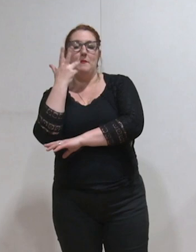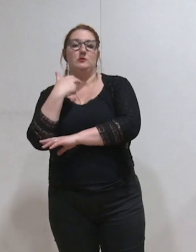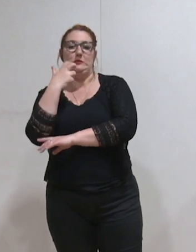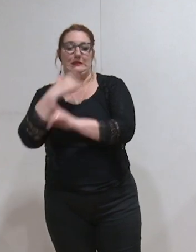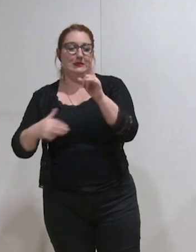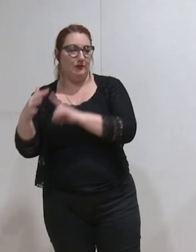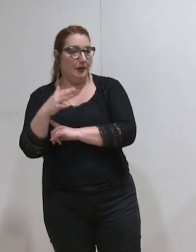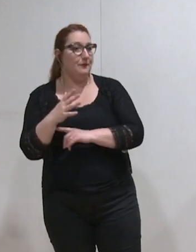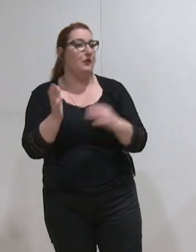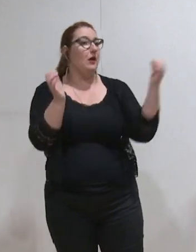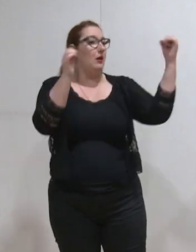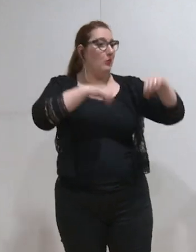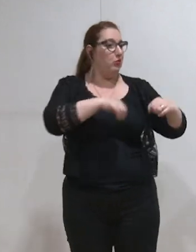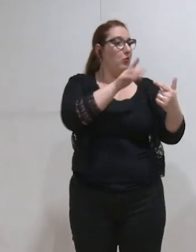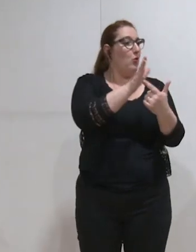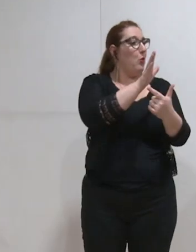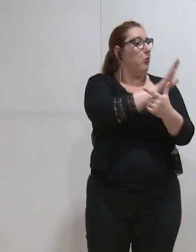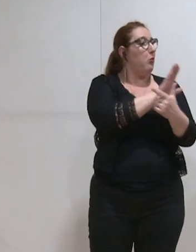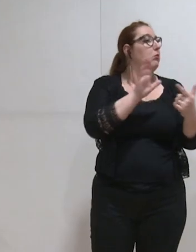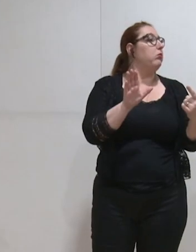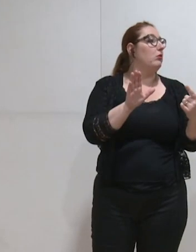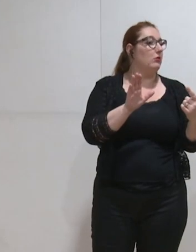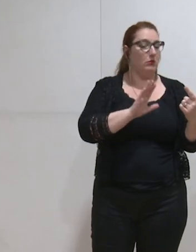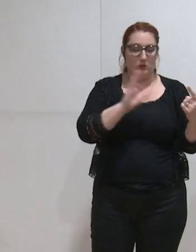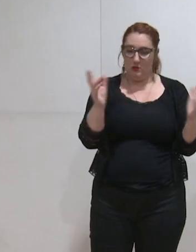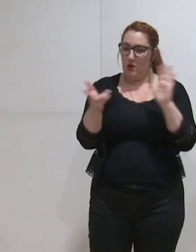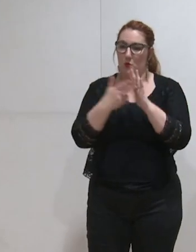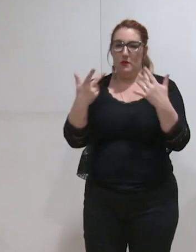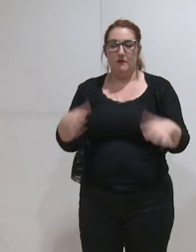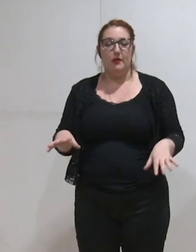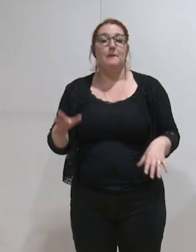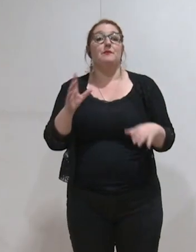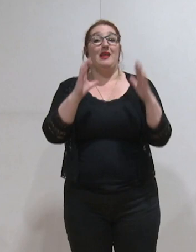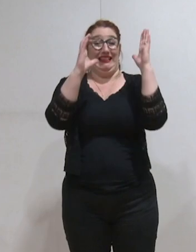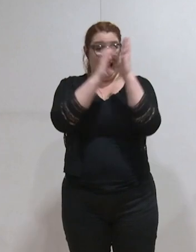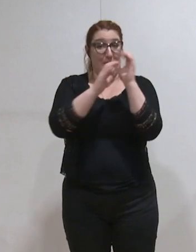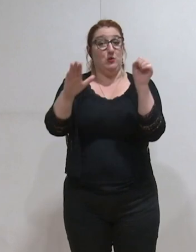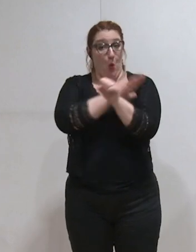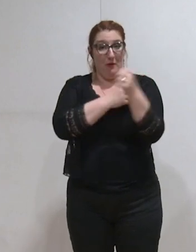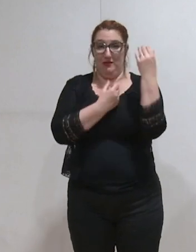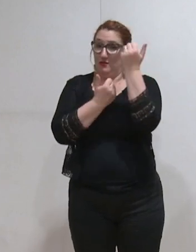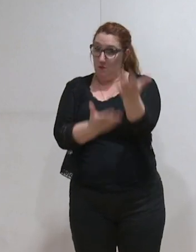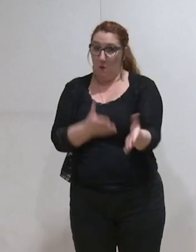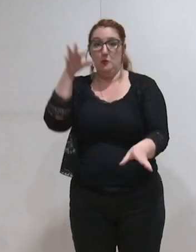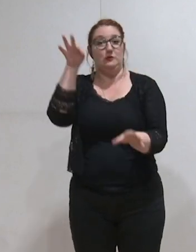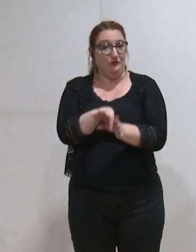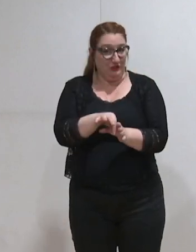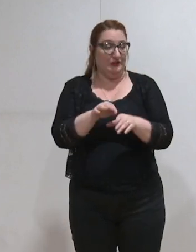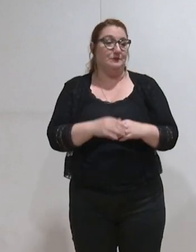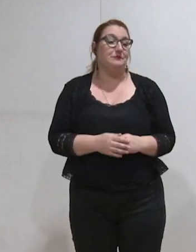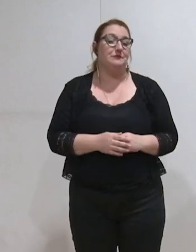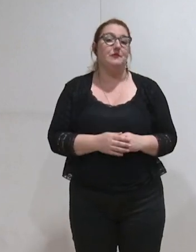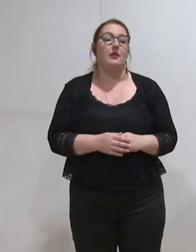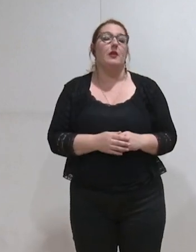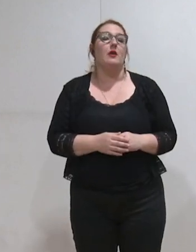vote pour des deux autres groupes amendement adopté je mets la délibération numéro 27 ainsi amendé